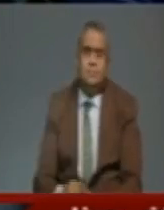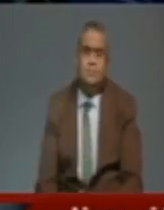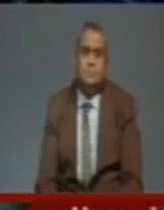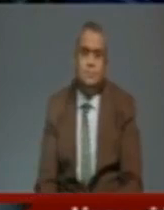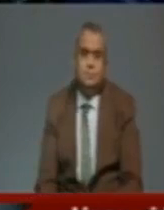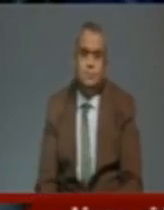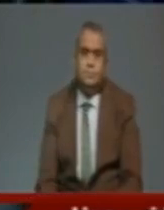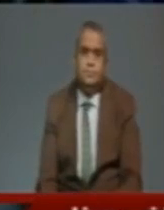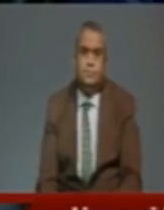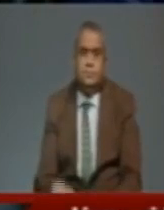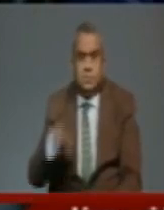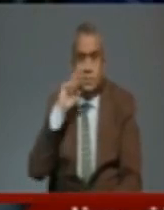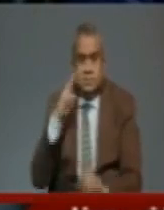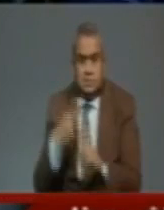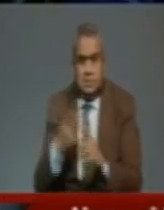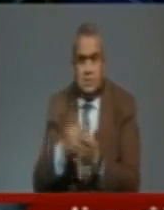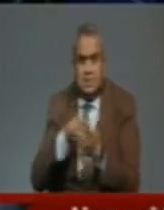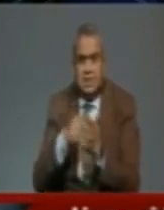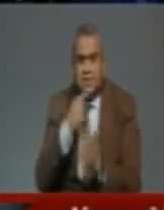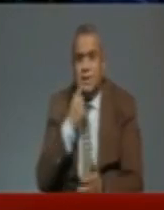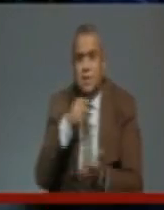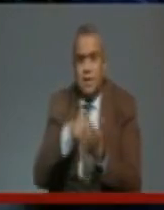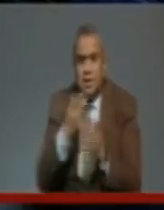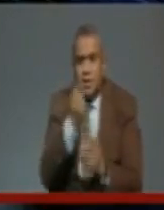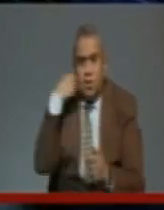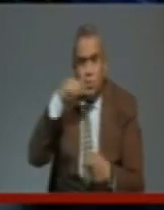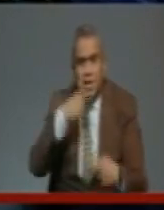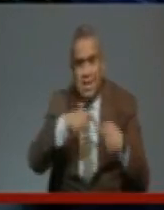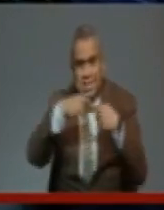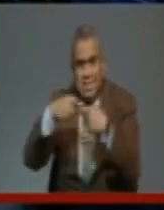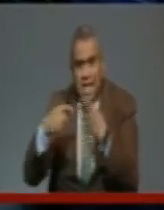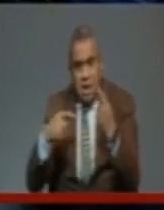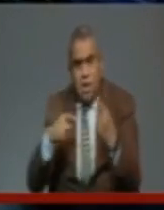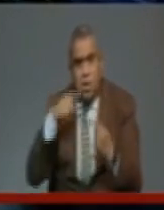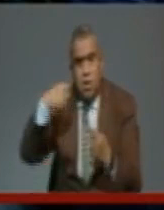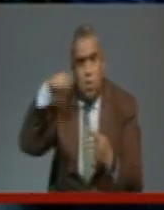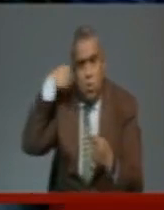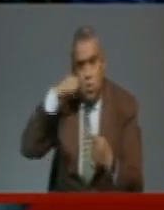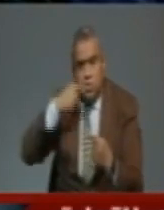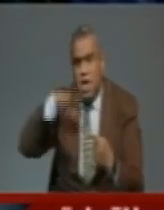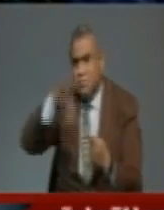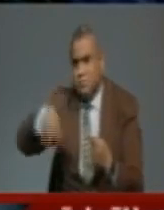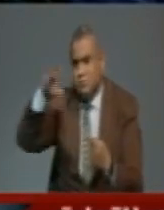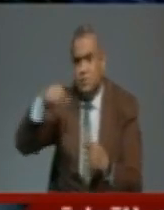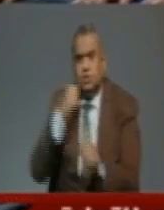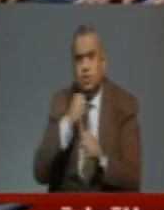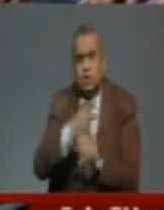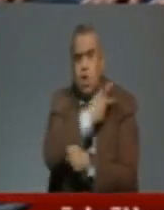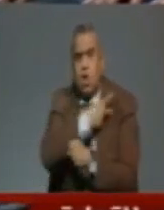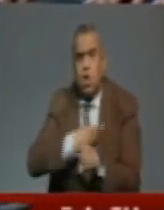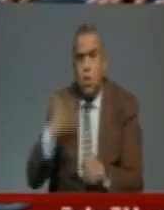واللي انتوا بتشوفوه ده عبارة عن خطوة في وزارة النقل، لكن كل وزارة من وزارات الدولة فيها شغل بالمستوى ده،